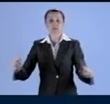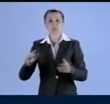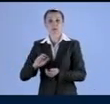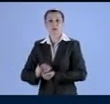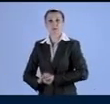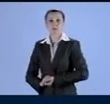Grazie.